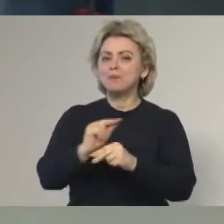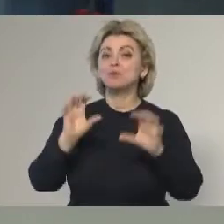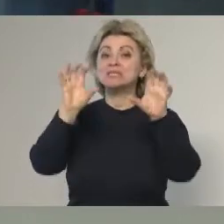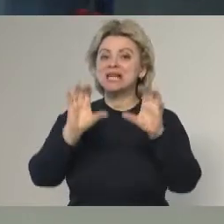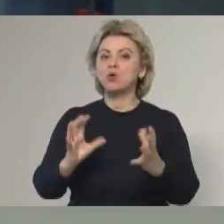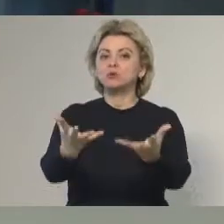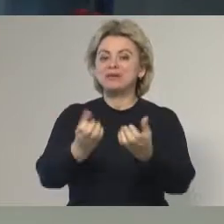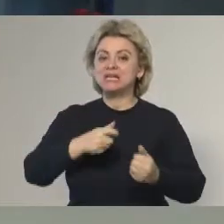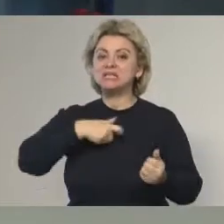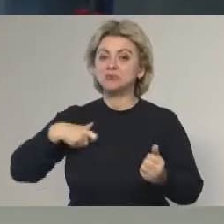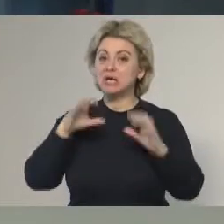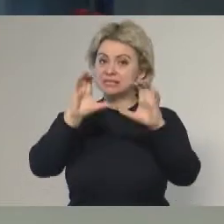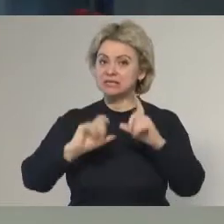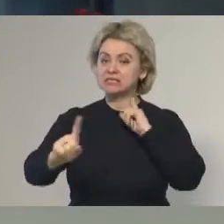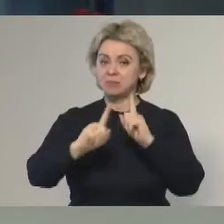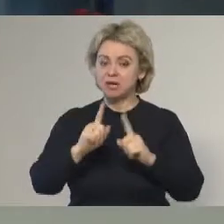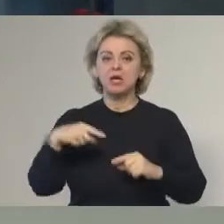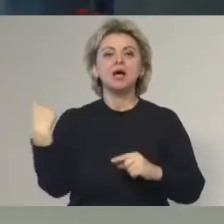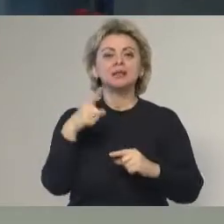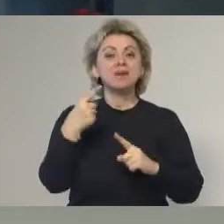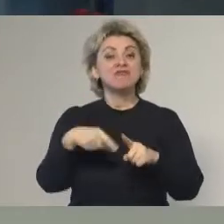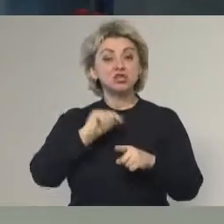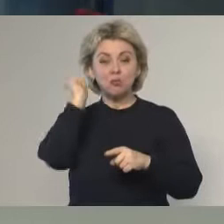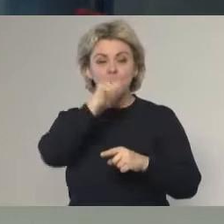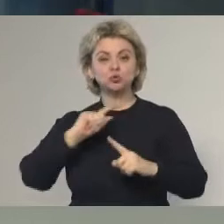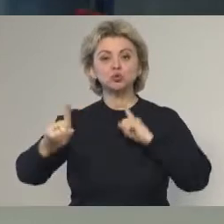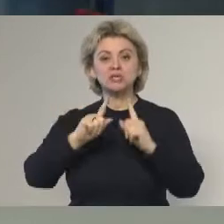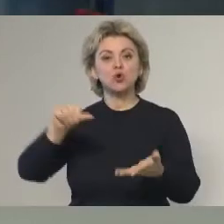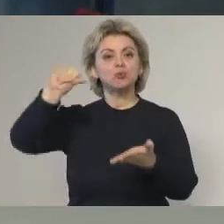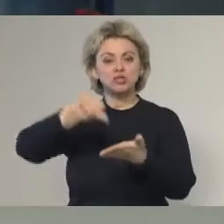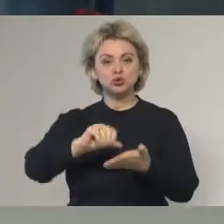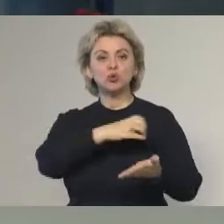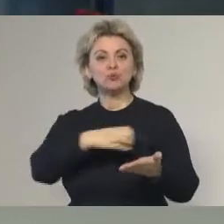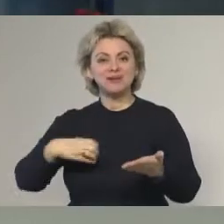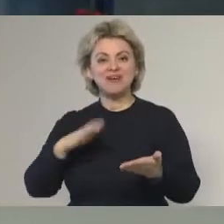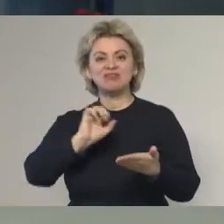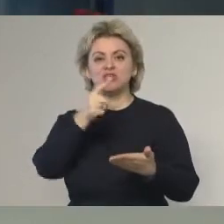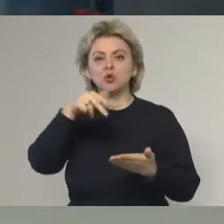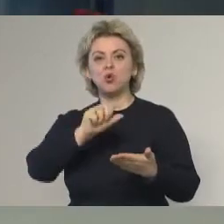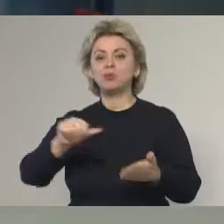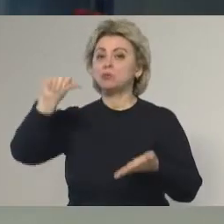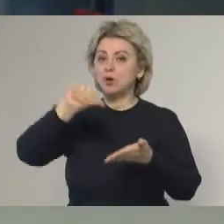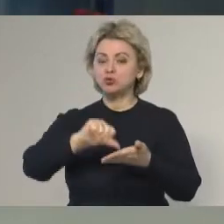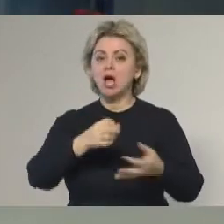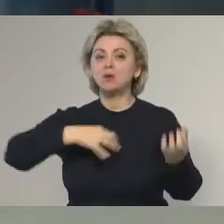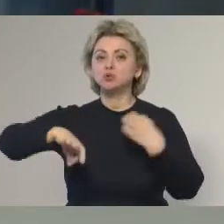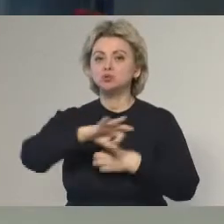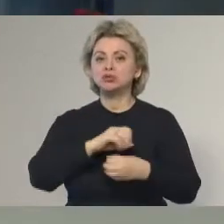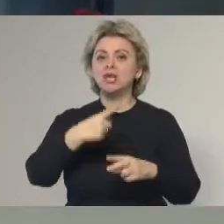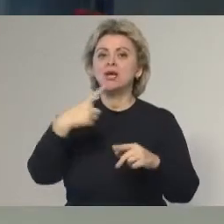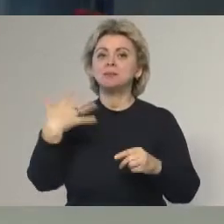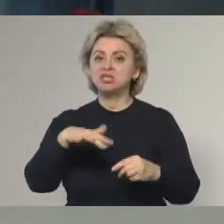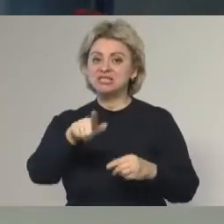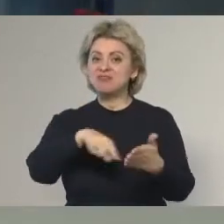поправку в закон приняли депутаты ЗАГС Собрания. На первом в этом году заседании присутствовал губернатор. Василий Голубев поучаствовал в обсуждении